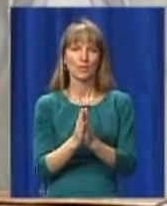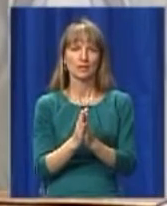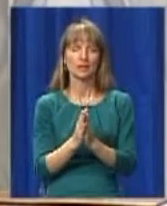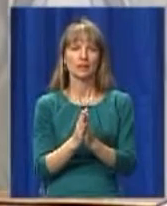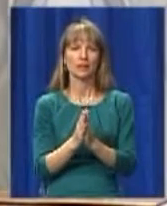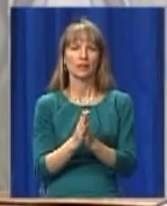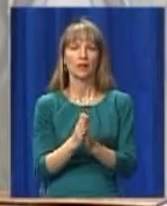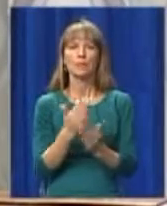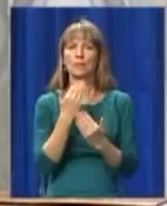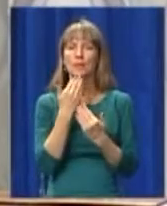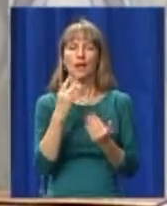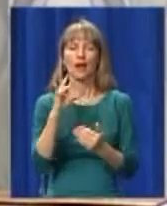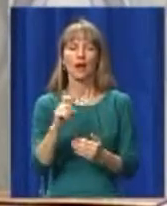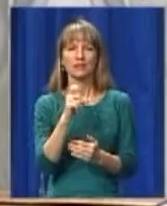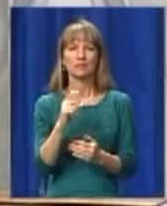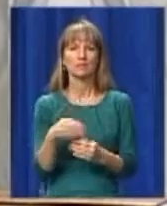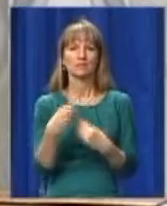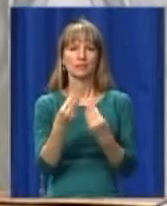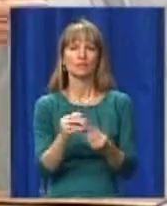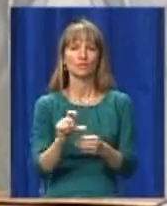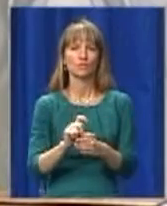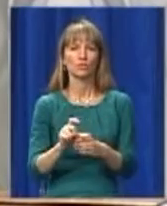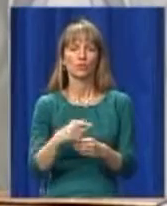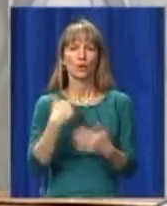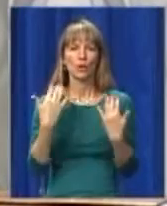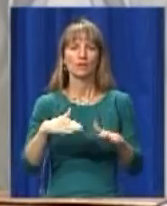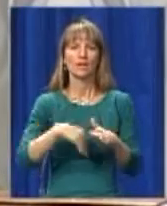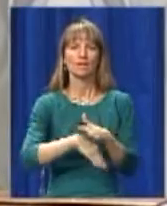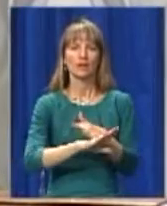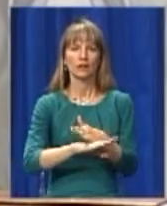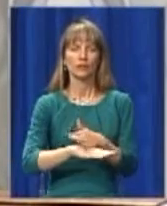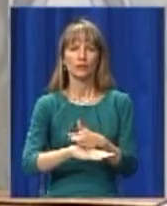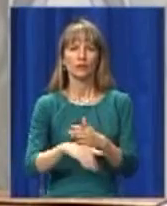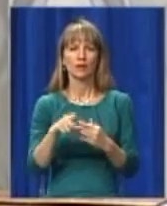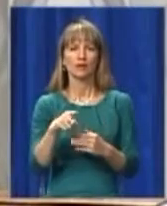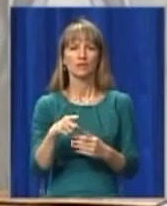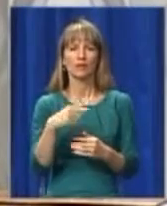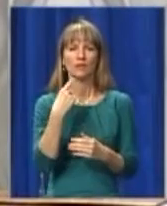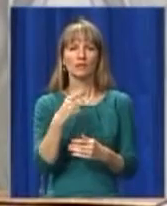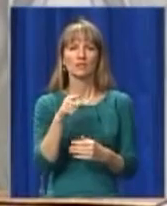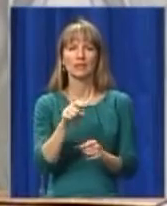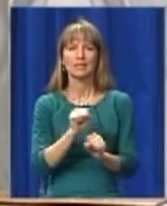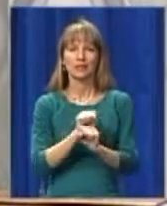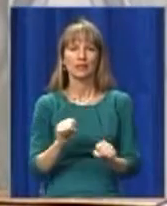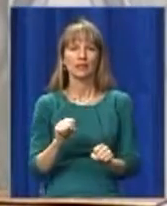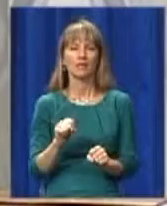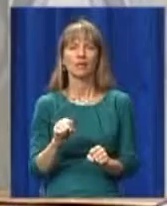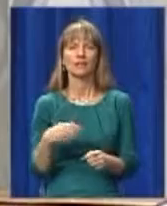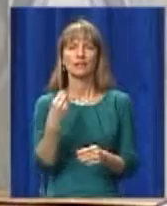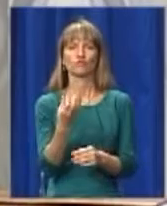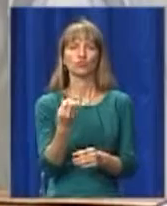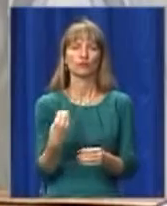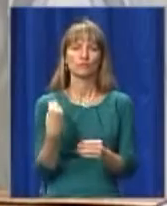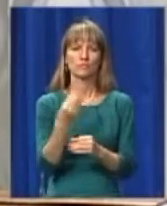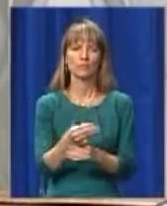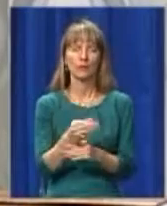говорит: «Ну, Изюнечка, ну последний раз». Потом через 5 минут я уже выхожу, как бы. И она такая говорит: «Изюнечка, тебе нельзя, ну ладно, последний раз». И я